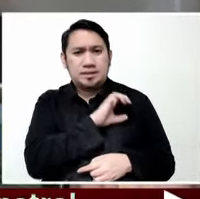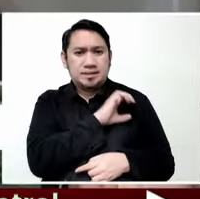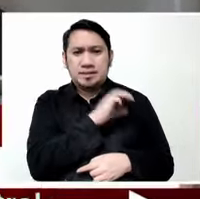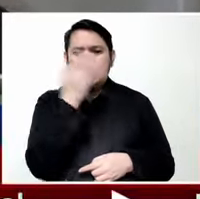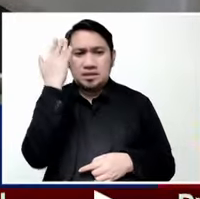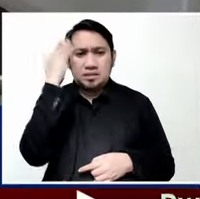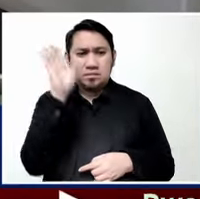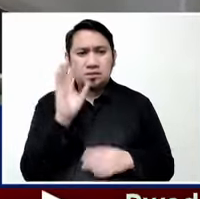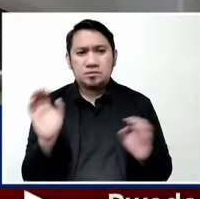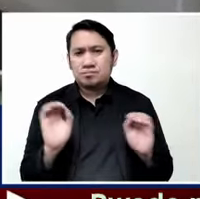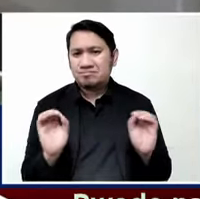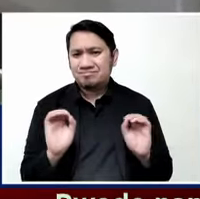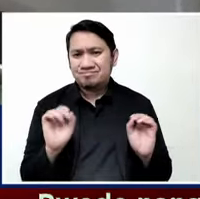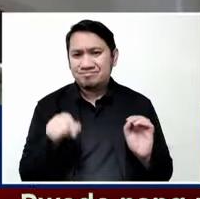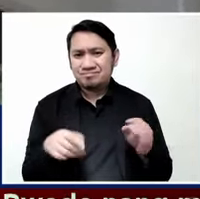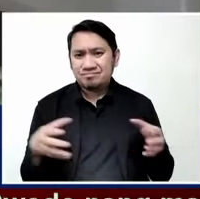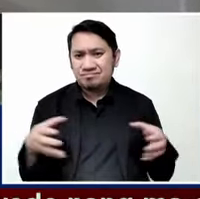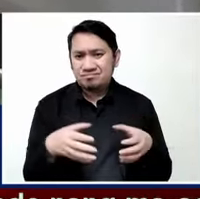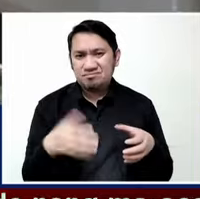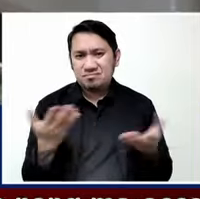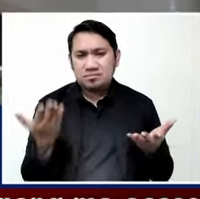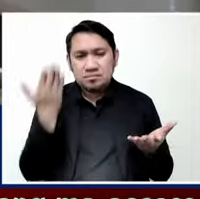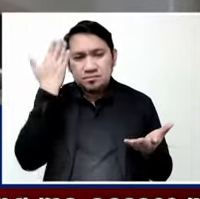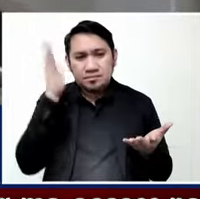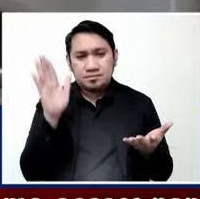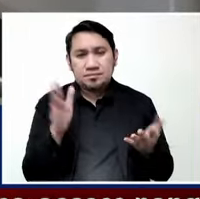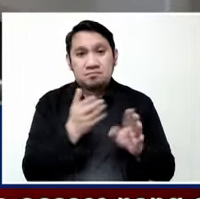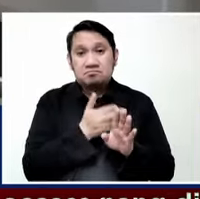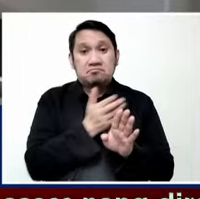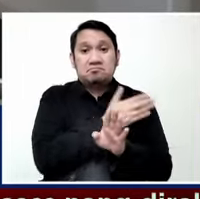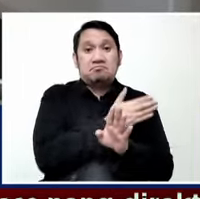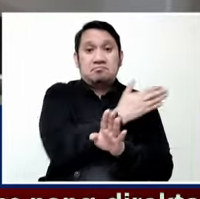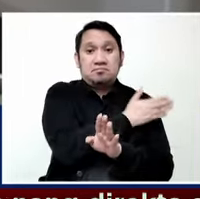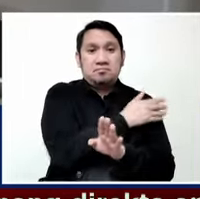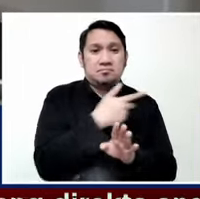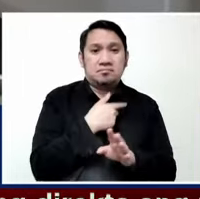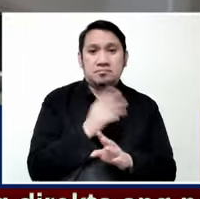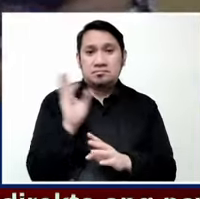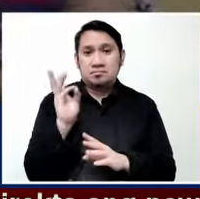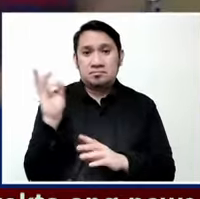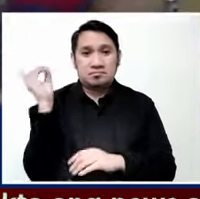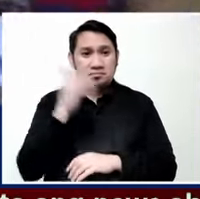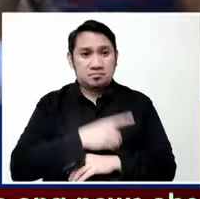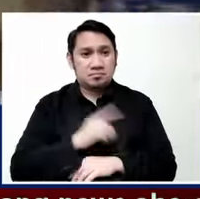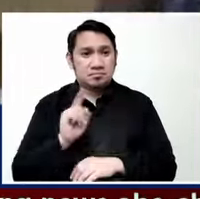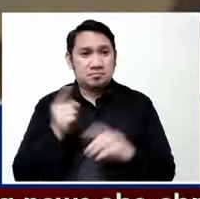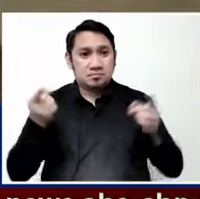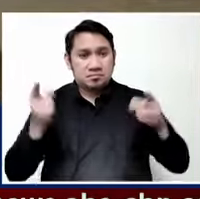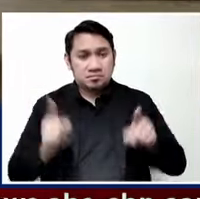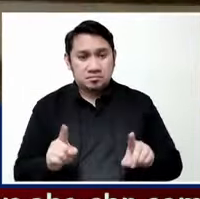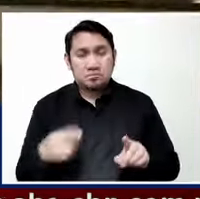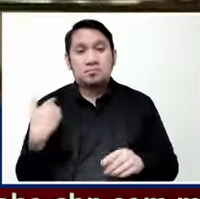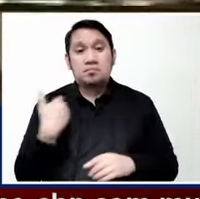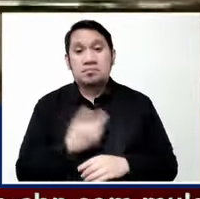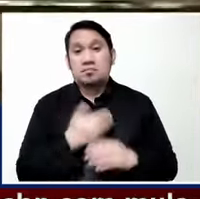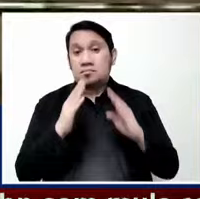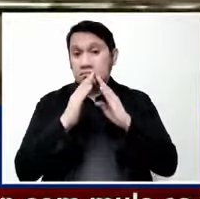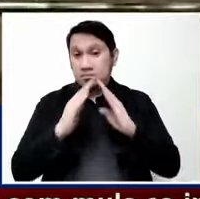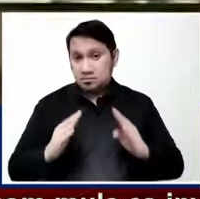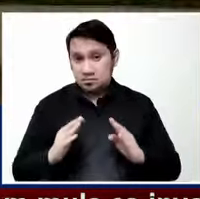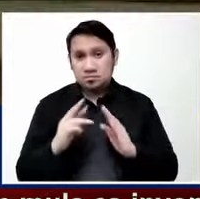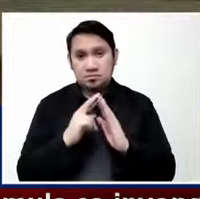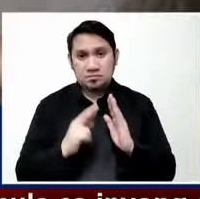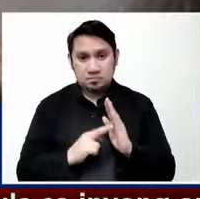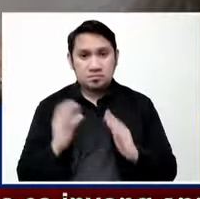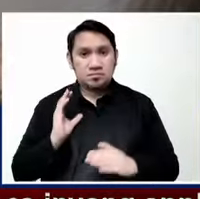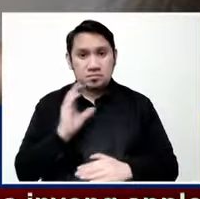walang presidente eh. Na after the 60-day suspension, ano mangyayari? Under our house rules, yun